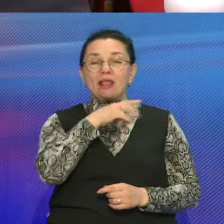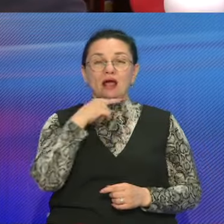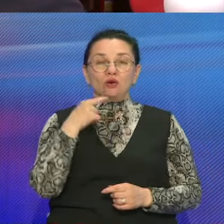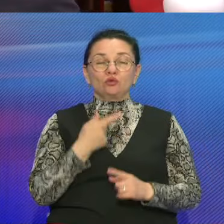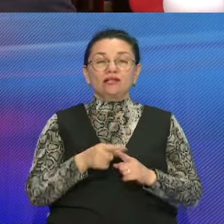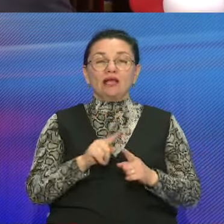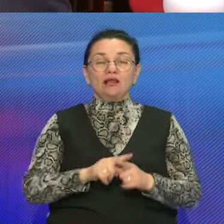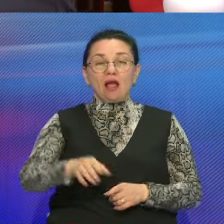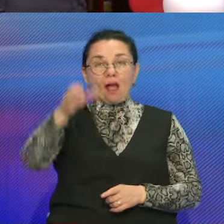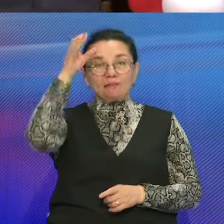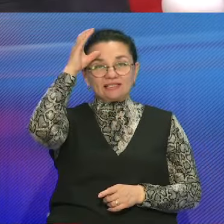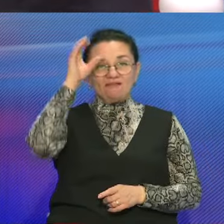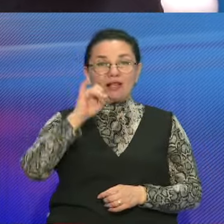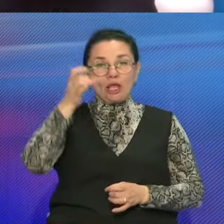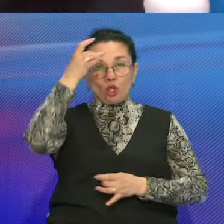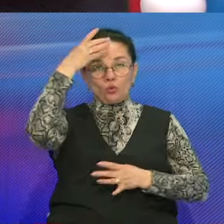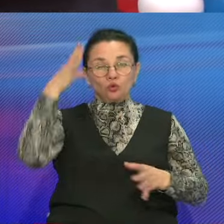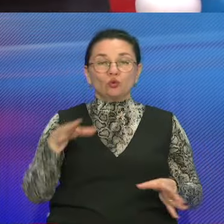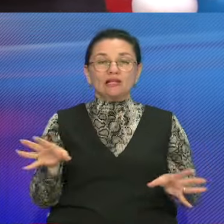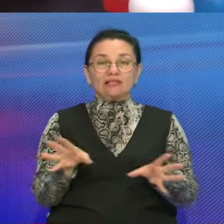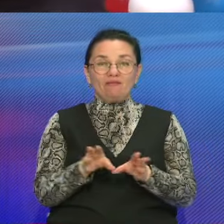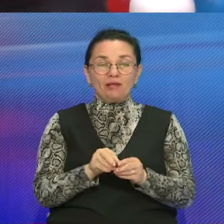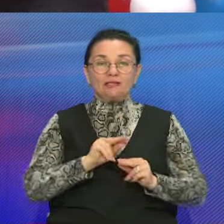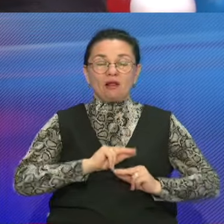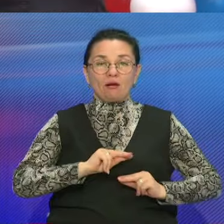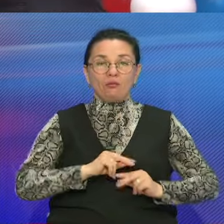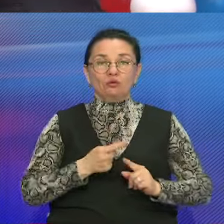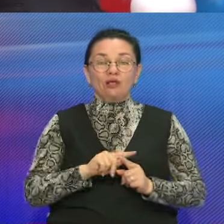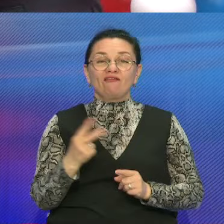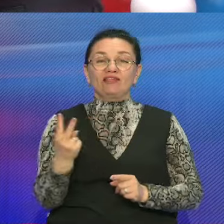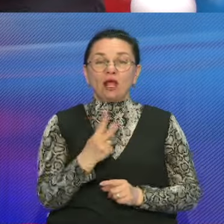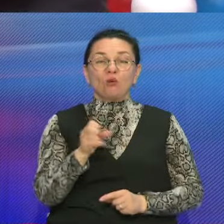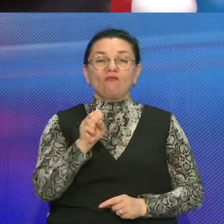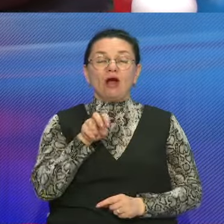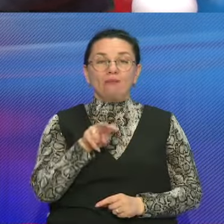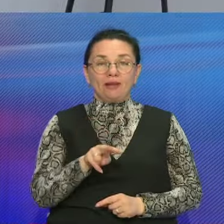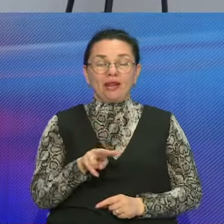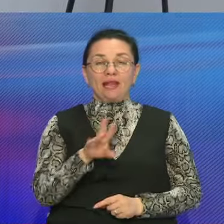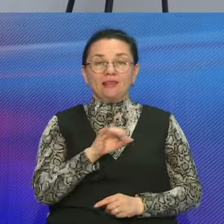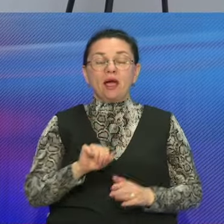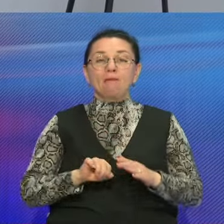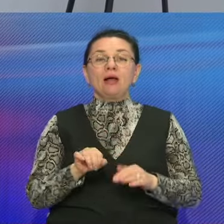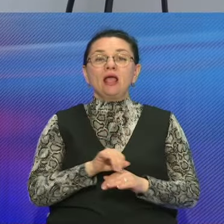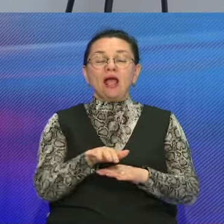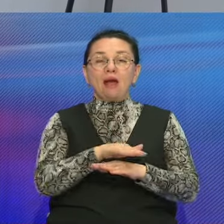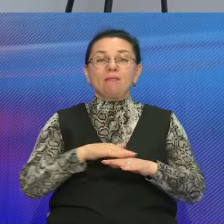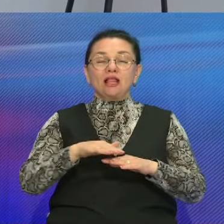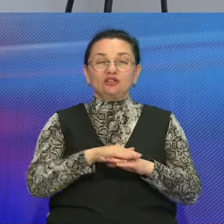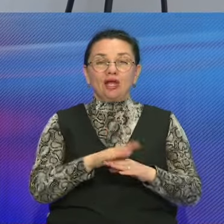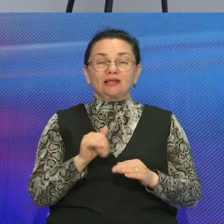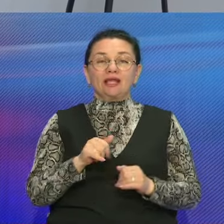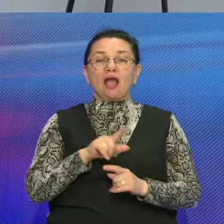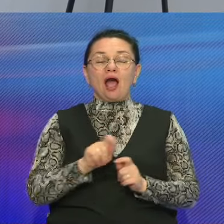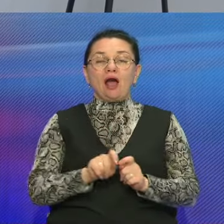галіні едукації і культури. І вельми символічно, що менавіта 2 красавіка на базі представництва Россупрацовництва у